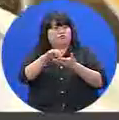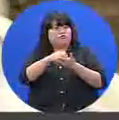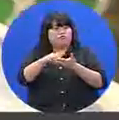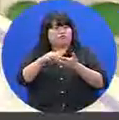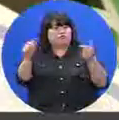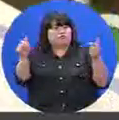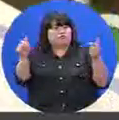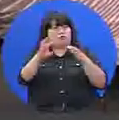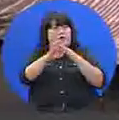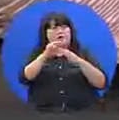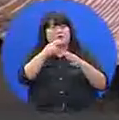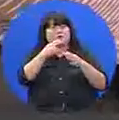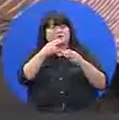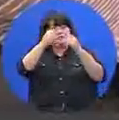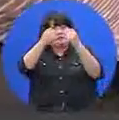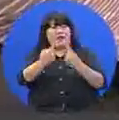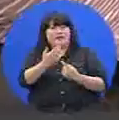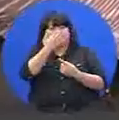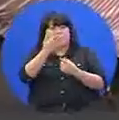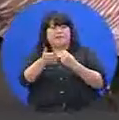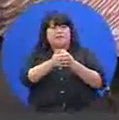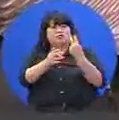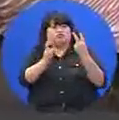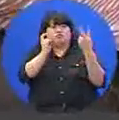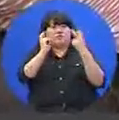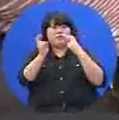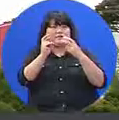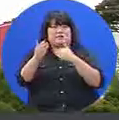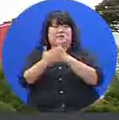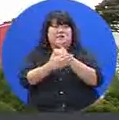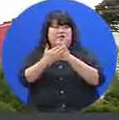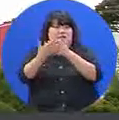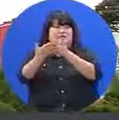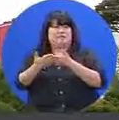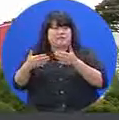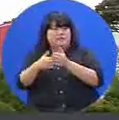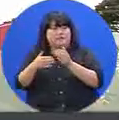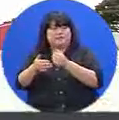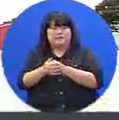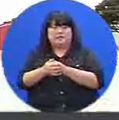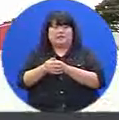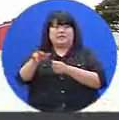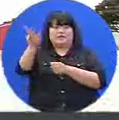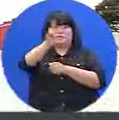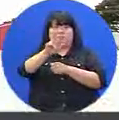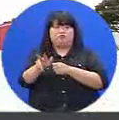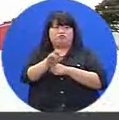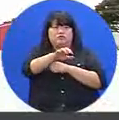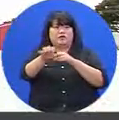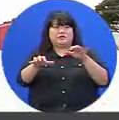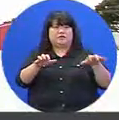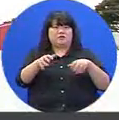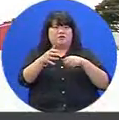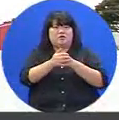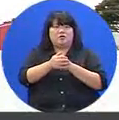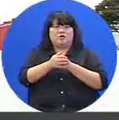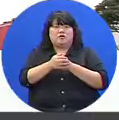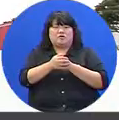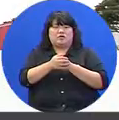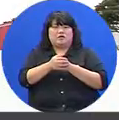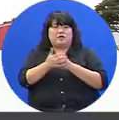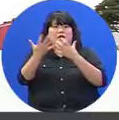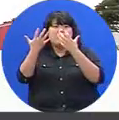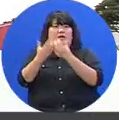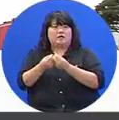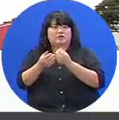감면받을 수 있는데 지난달에만 두 개 업체가 혜택을 받습니다. 아, 전국 단위로 이렇게 그분들이 갖고 그분들이